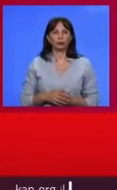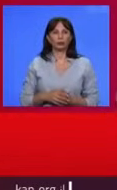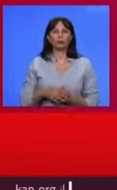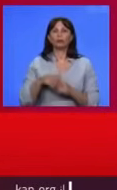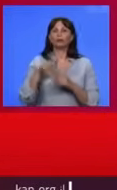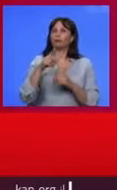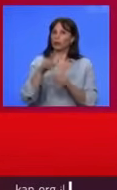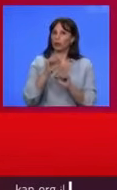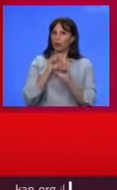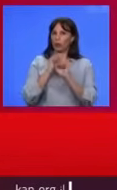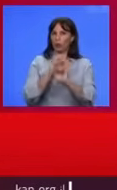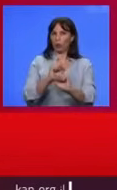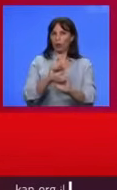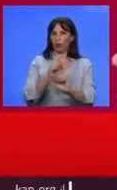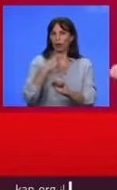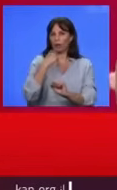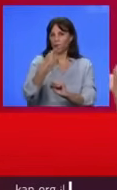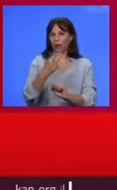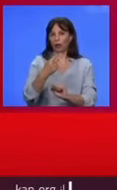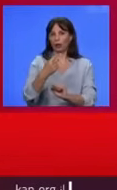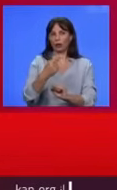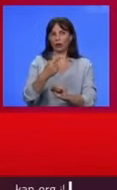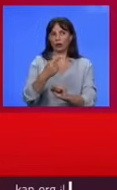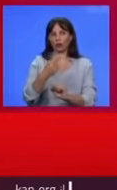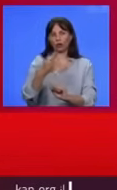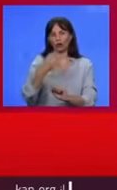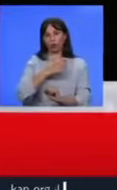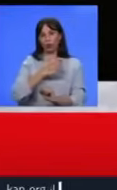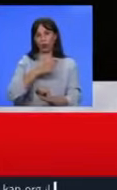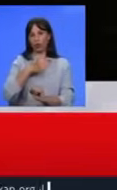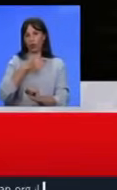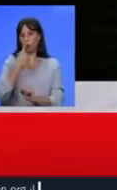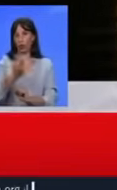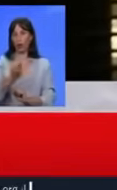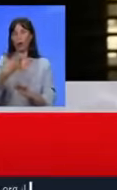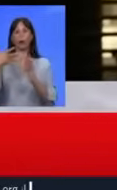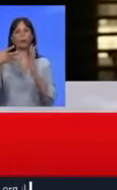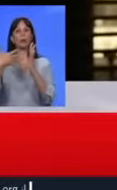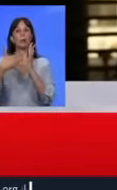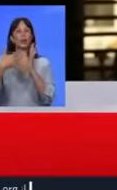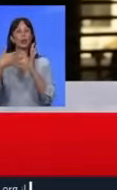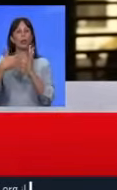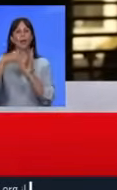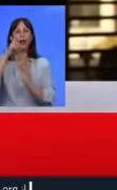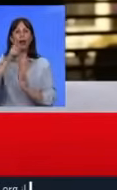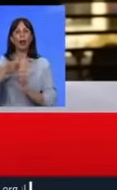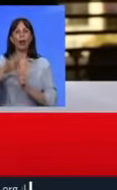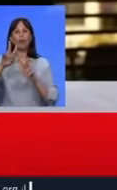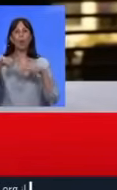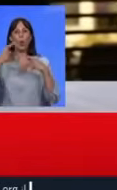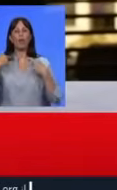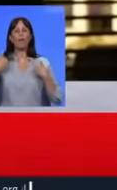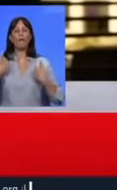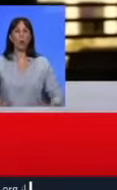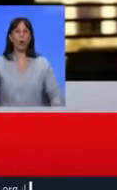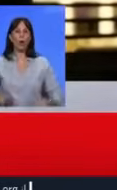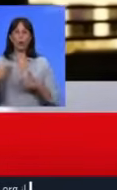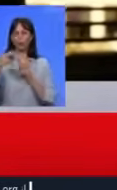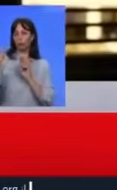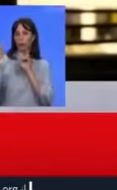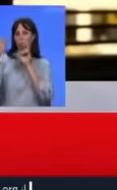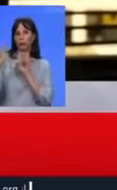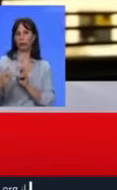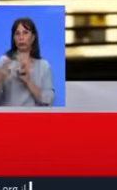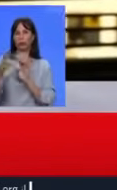מחזקת בעצם את הטענה, את העמדה שלי, שאני בא ואומר, בדיקה חייבת להיות פרונטלית. עכשיו, בסיטואציה שכזאת, שהיא עוד